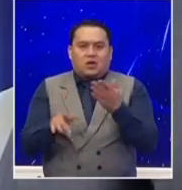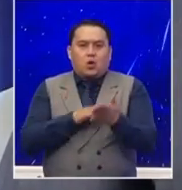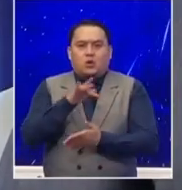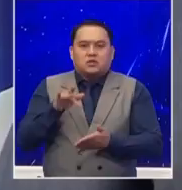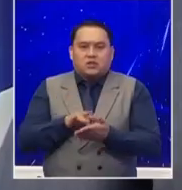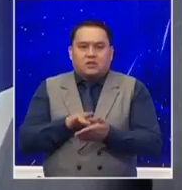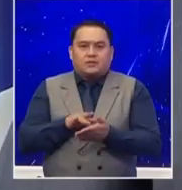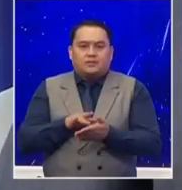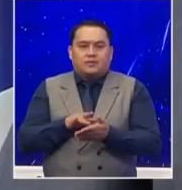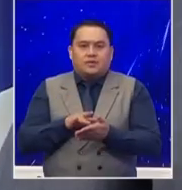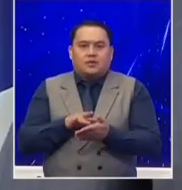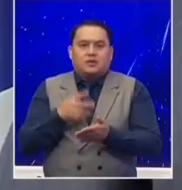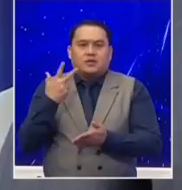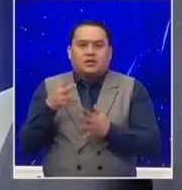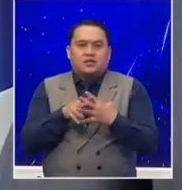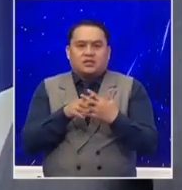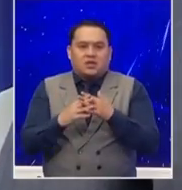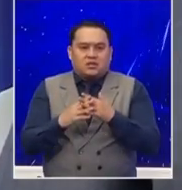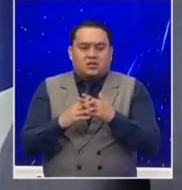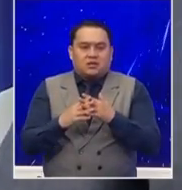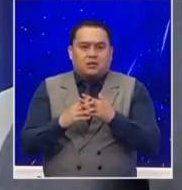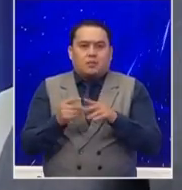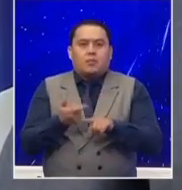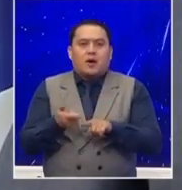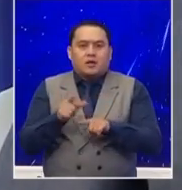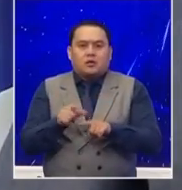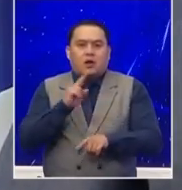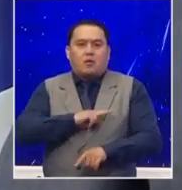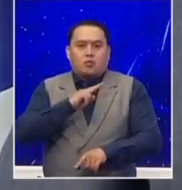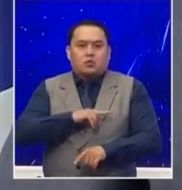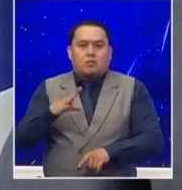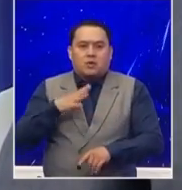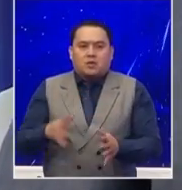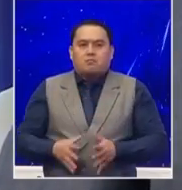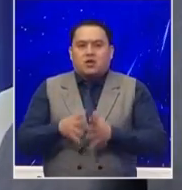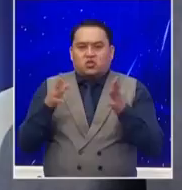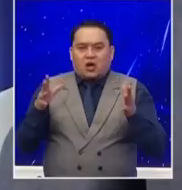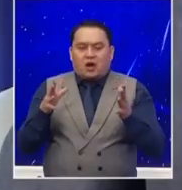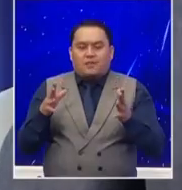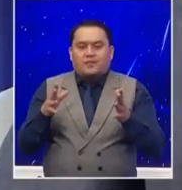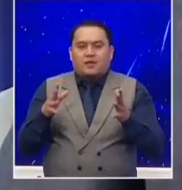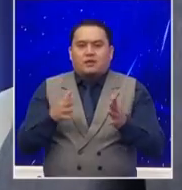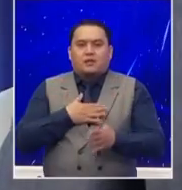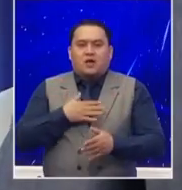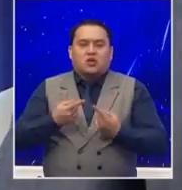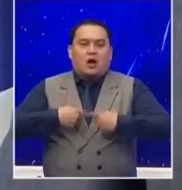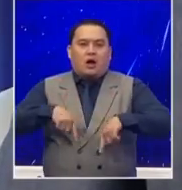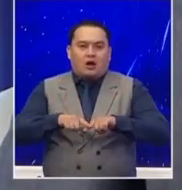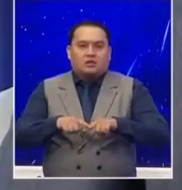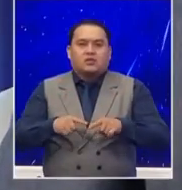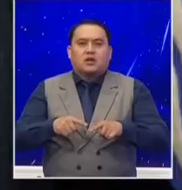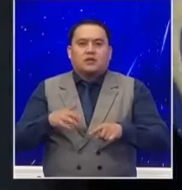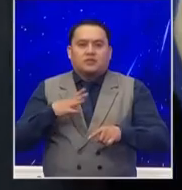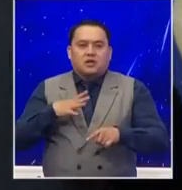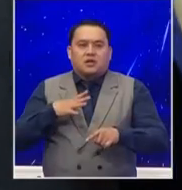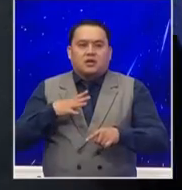городских, 3 сельских было. По этому поводу работа была очень большая, хотя наша организация, наш департамент, он